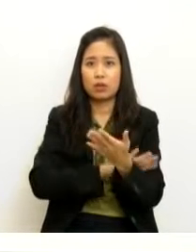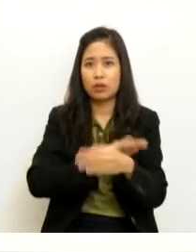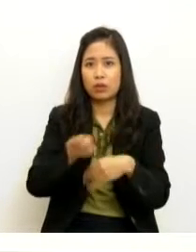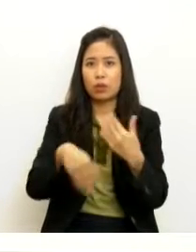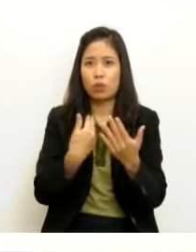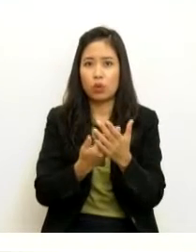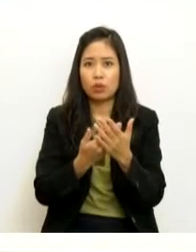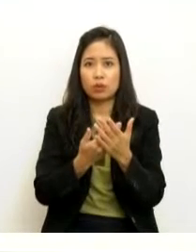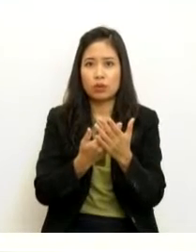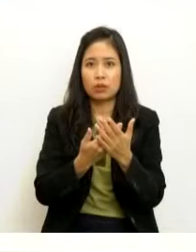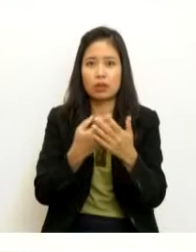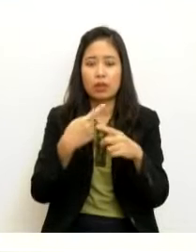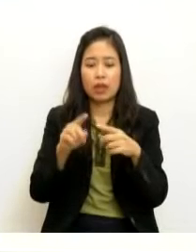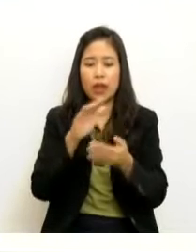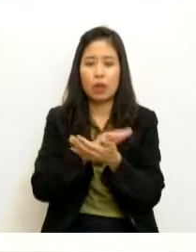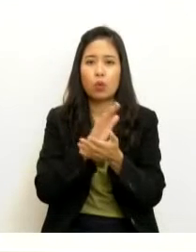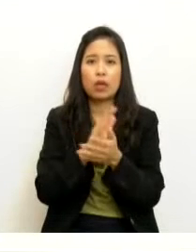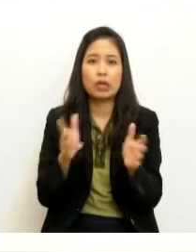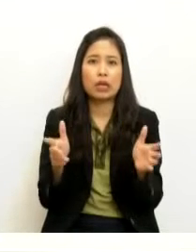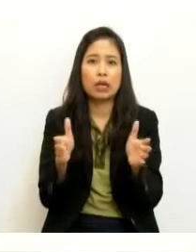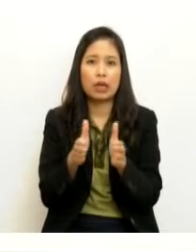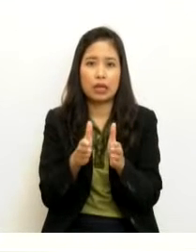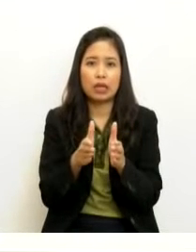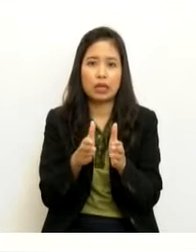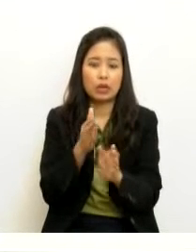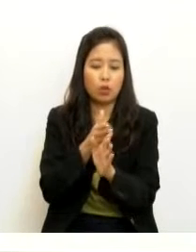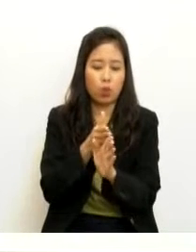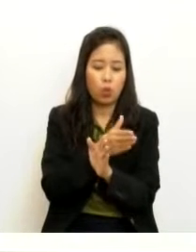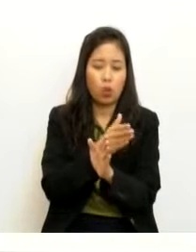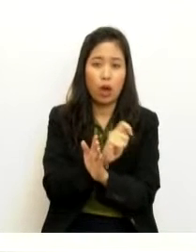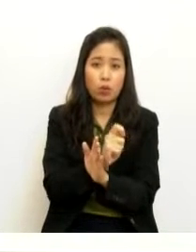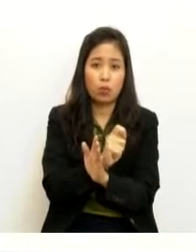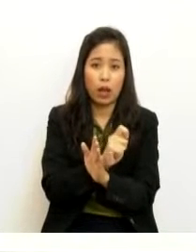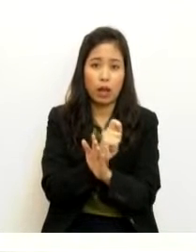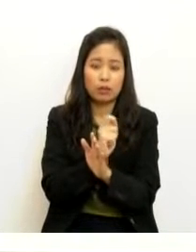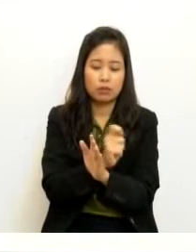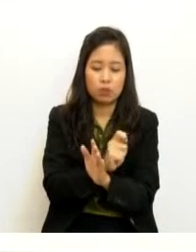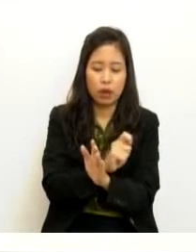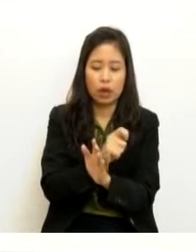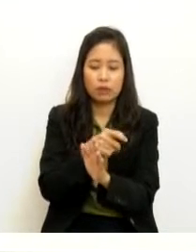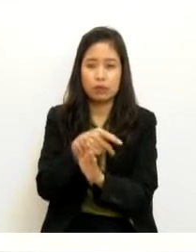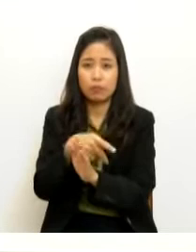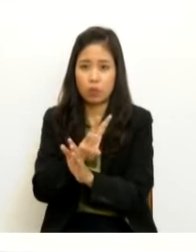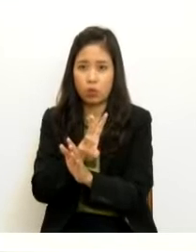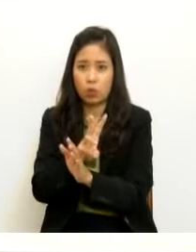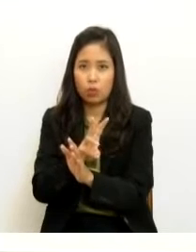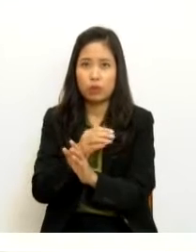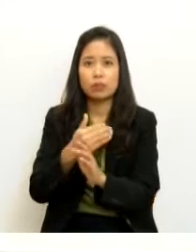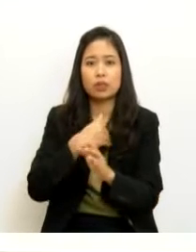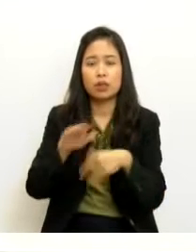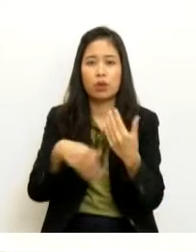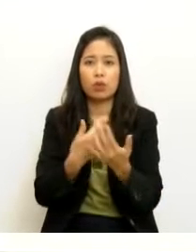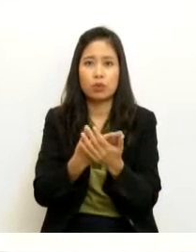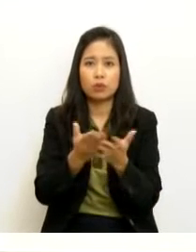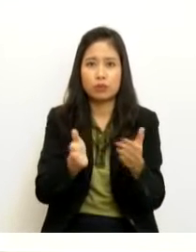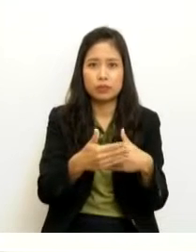แต่เป็นโรงเรียนขนาดเล็กเปิดสอนอนุบาลถึงป.6ถ้าแบ่งเป็นห้องก็มีทั้งหมด8ห้องแ